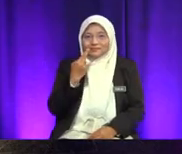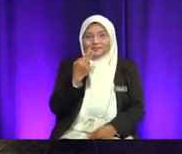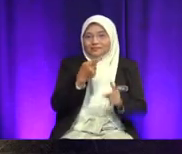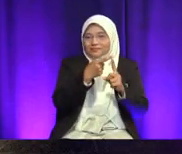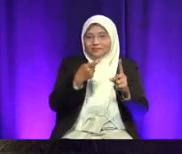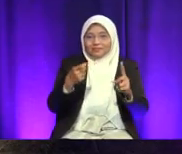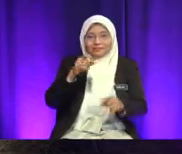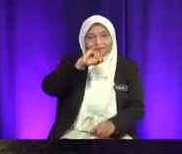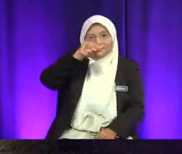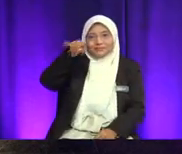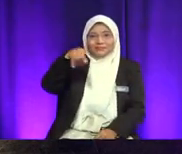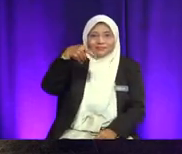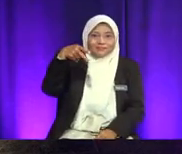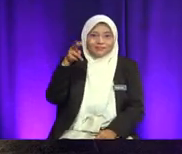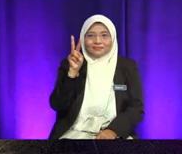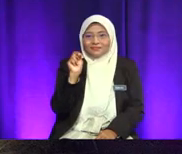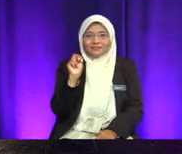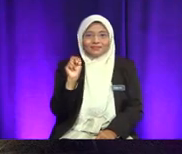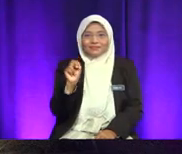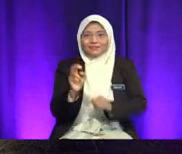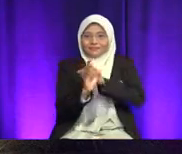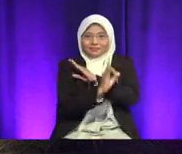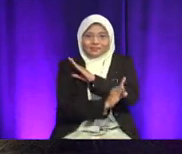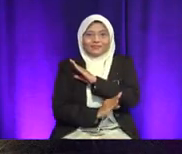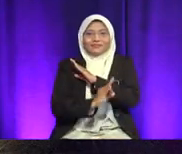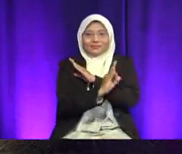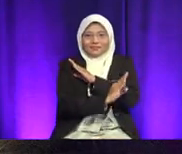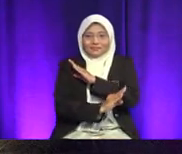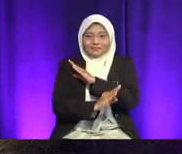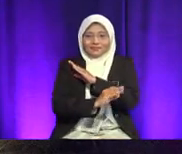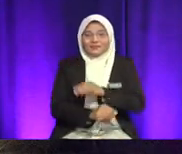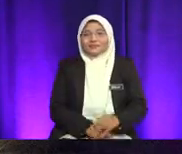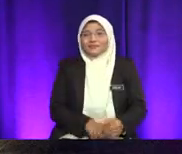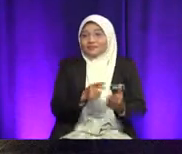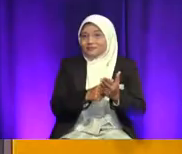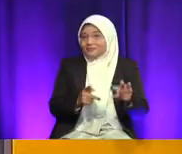Saint social sektor pembelajaran jabatan pendidikan Negeri 9